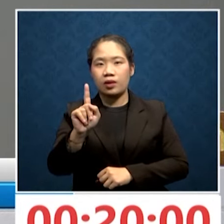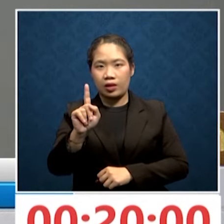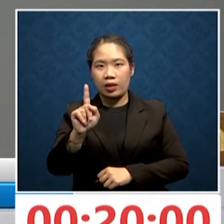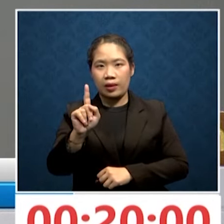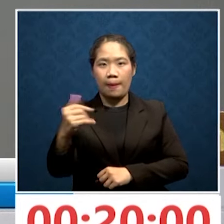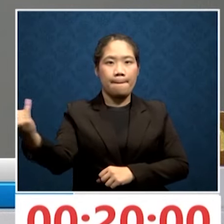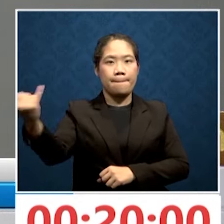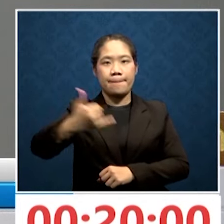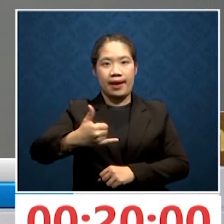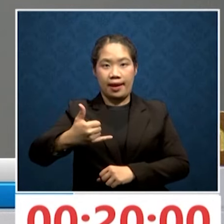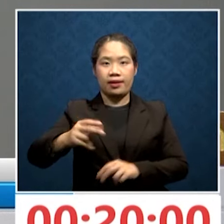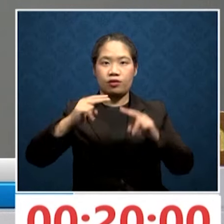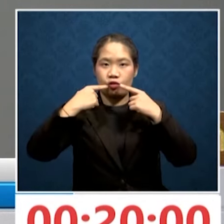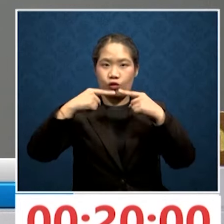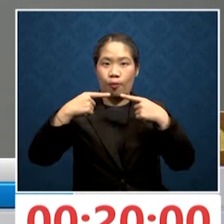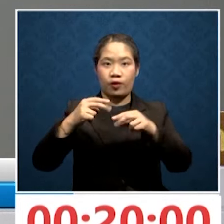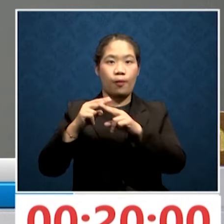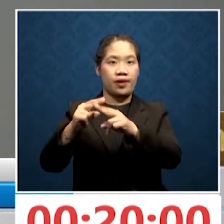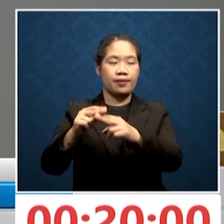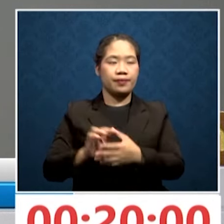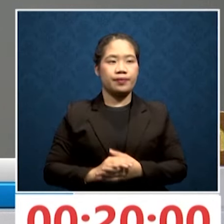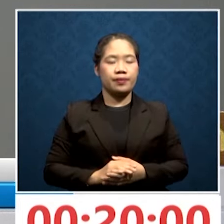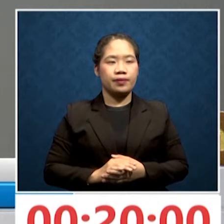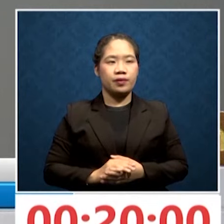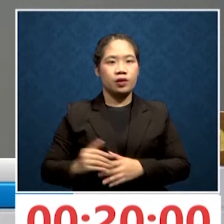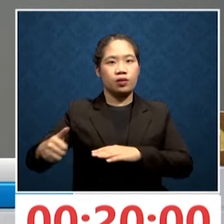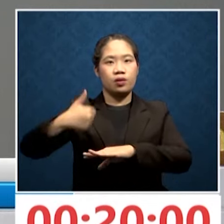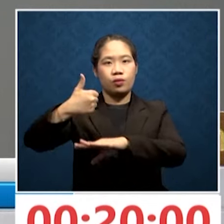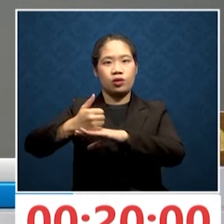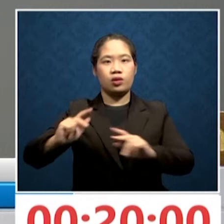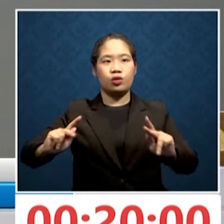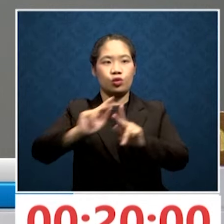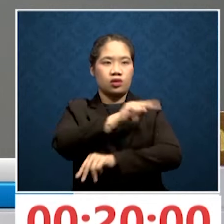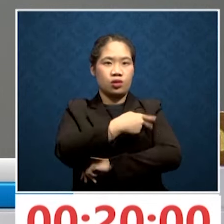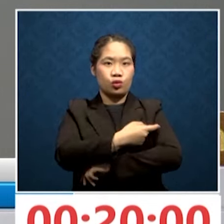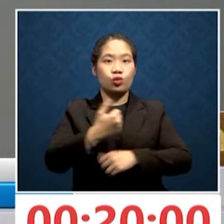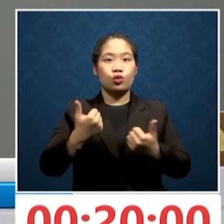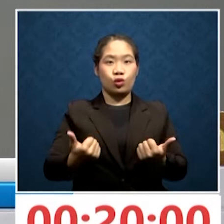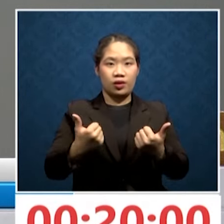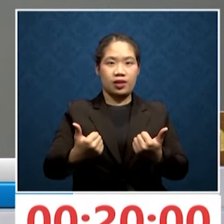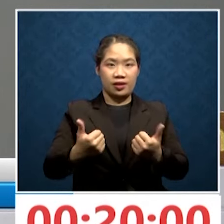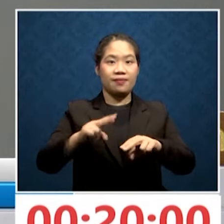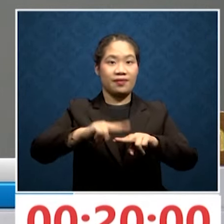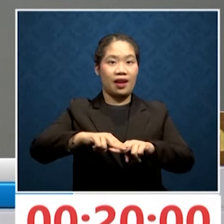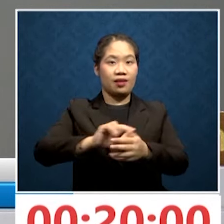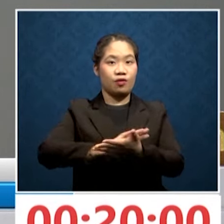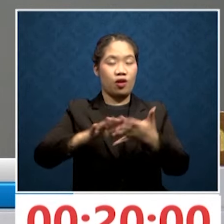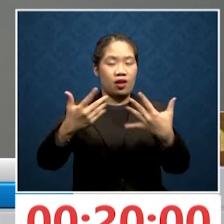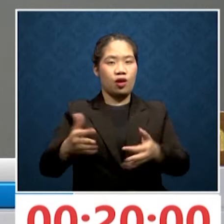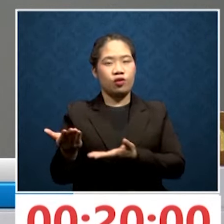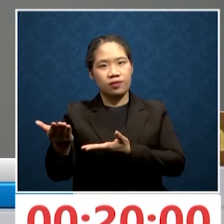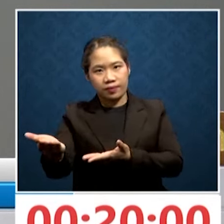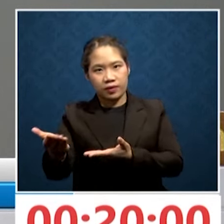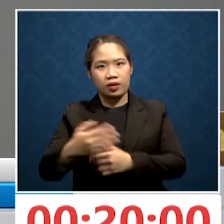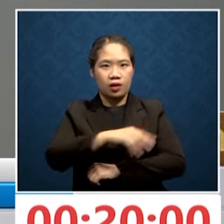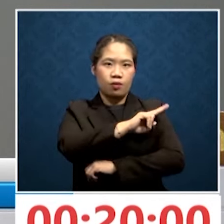ทู้ถามครับขอเชิญท่านรัฐมนตรีครับแล้วก็ตอนนี้ท่านรัฐมนตรีเข้าประจำที่แล้วนะครับขอเชิญท่านนายแพทย์